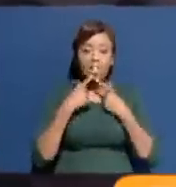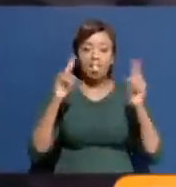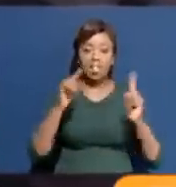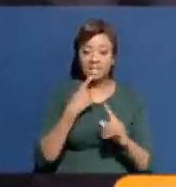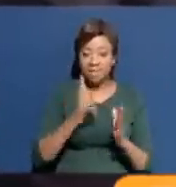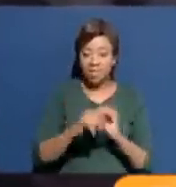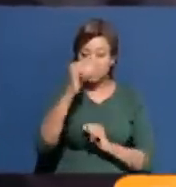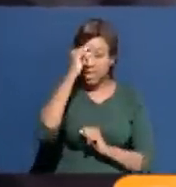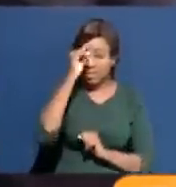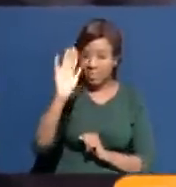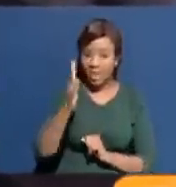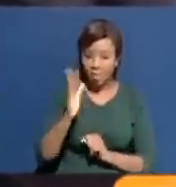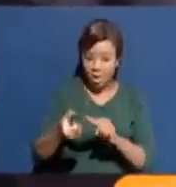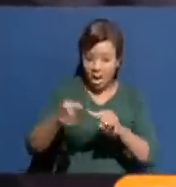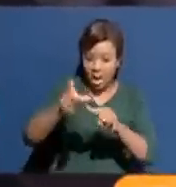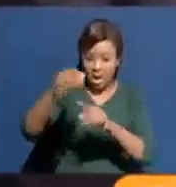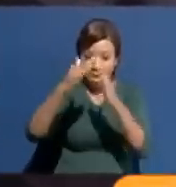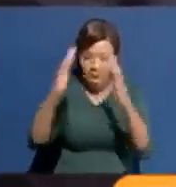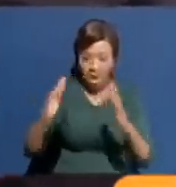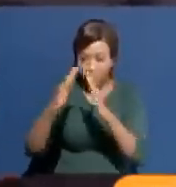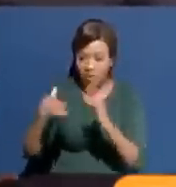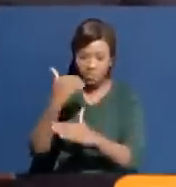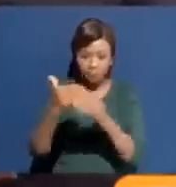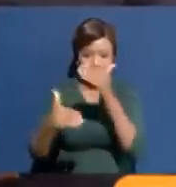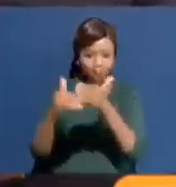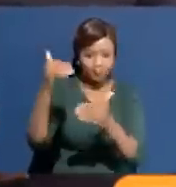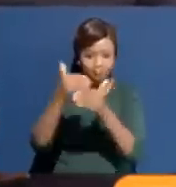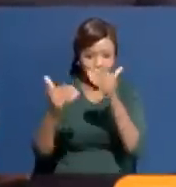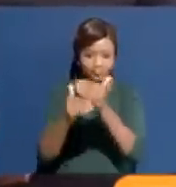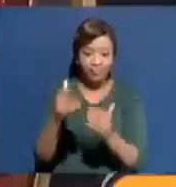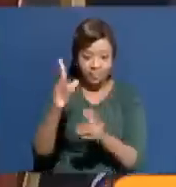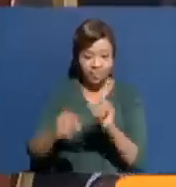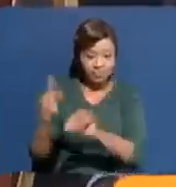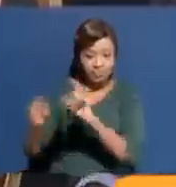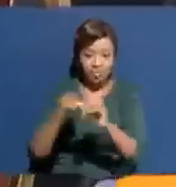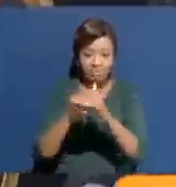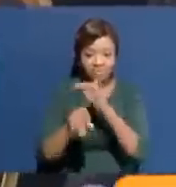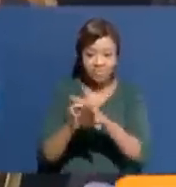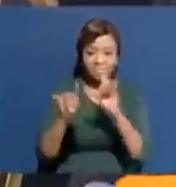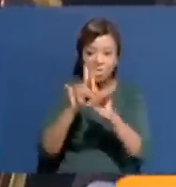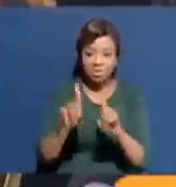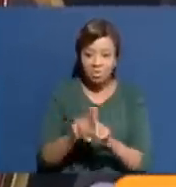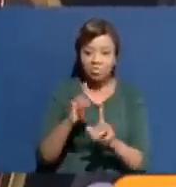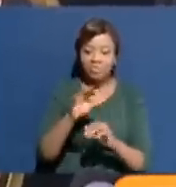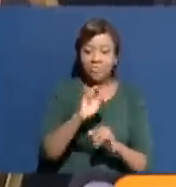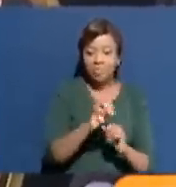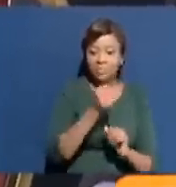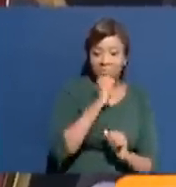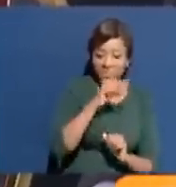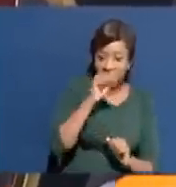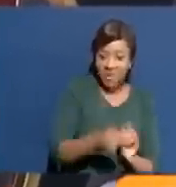serikali itaongeza idadi ya nyumba ambazo zitajengwa kwenye mpango huo wa nyumba kwa bei nafuu kutoka 1050